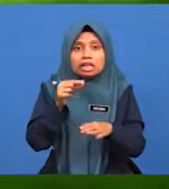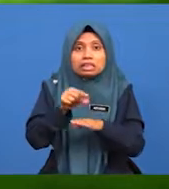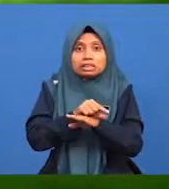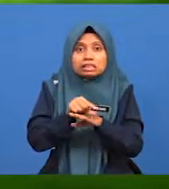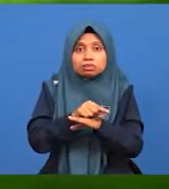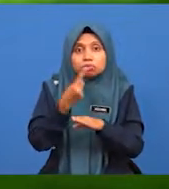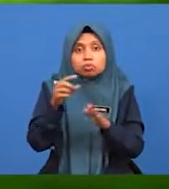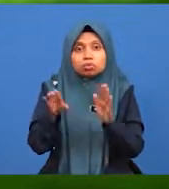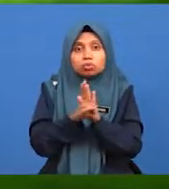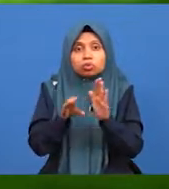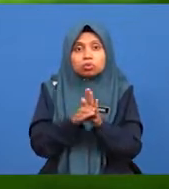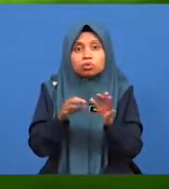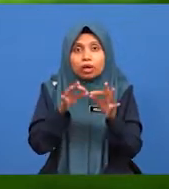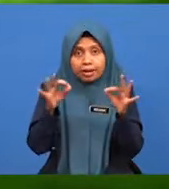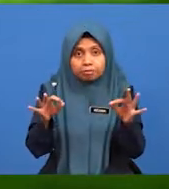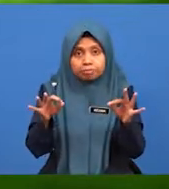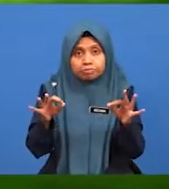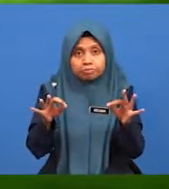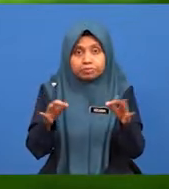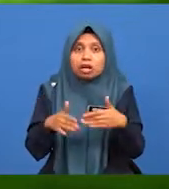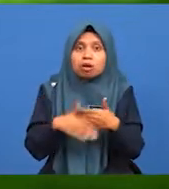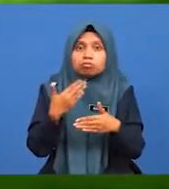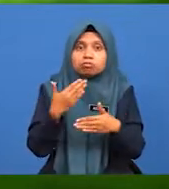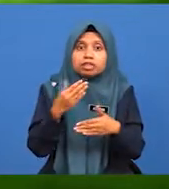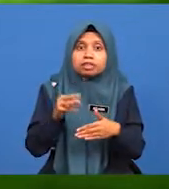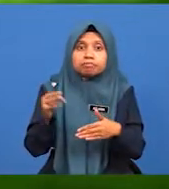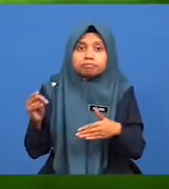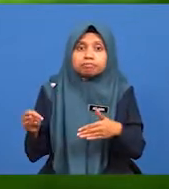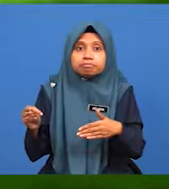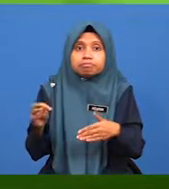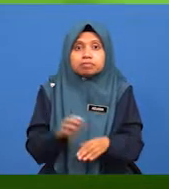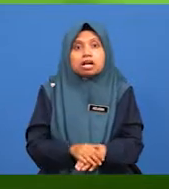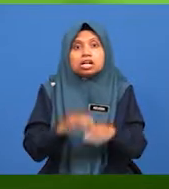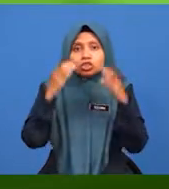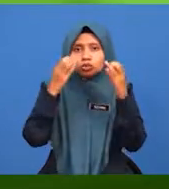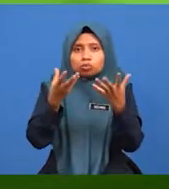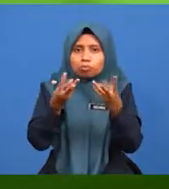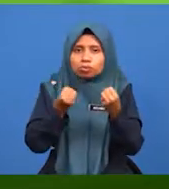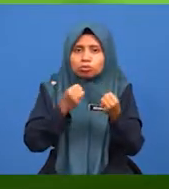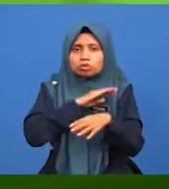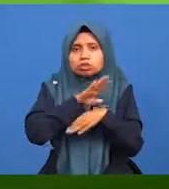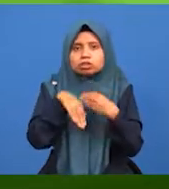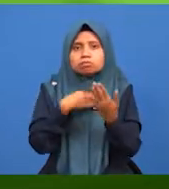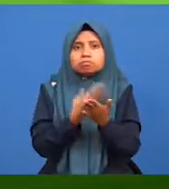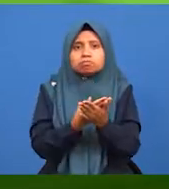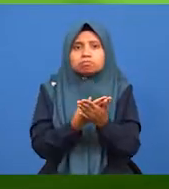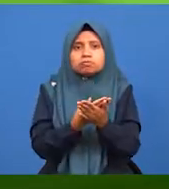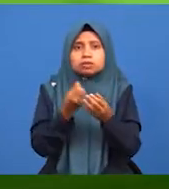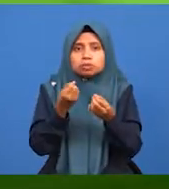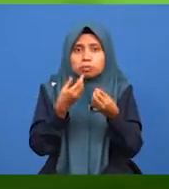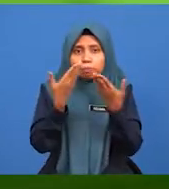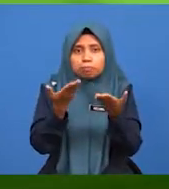serta contoh-contoh ayat. Mudahkan, murid-murid? Cikgu harap penjelasan yang